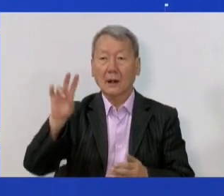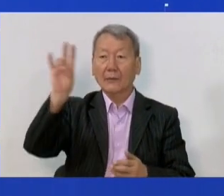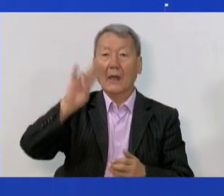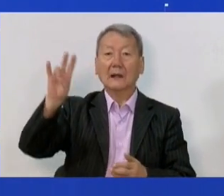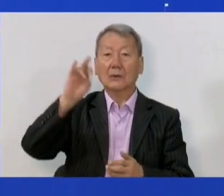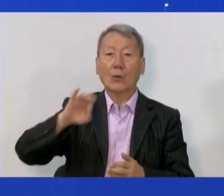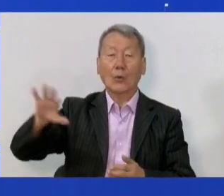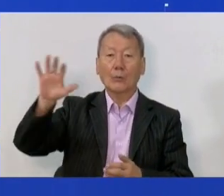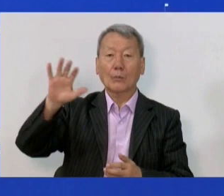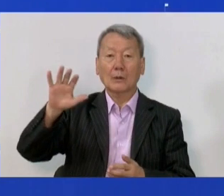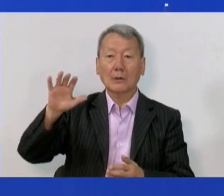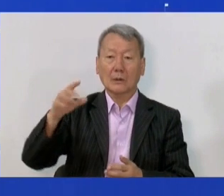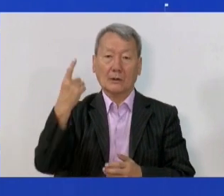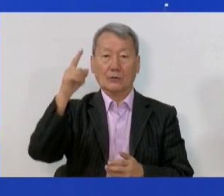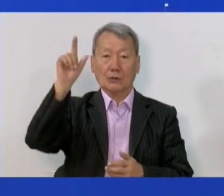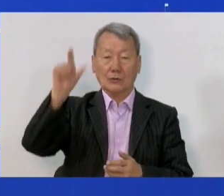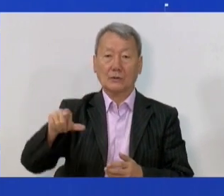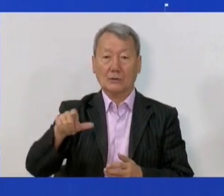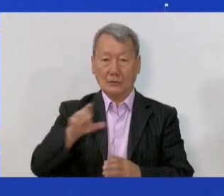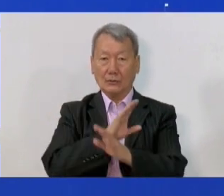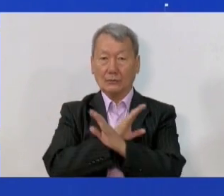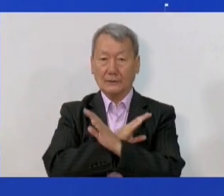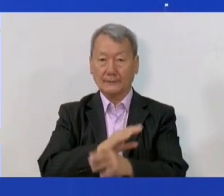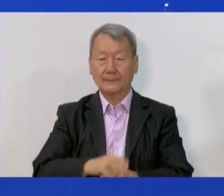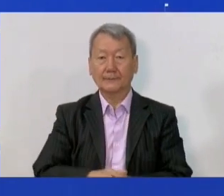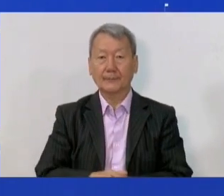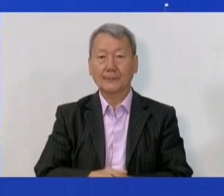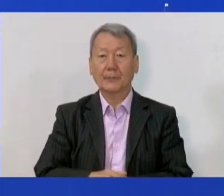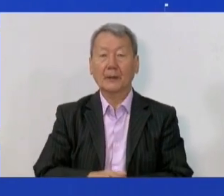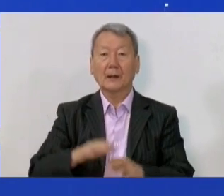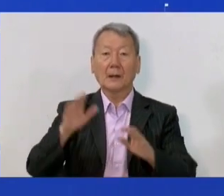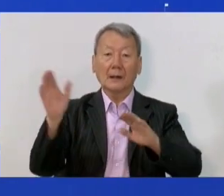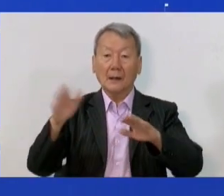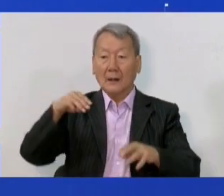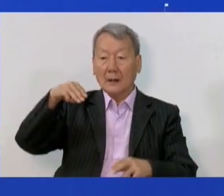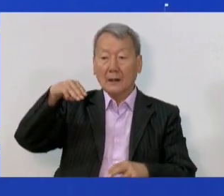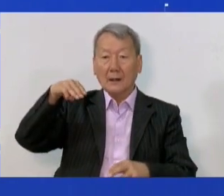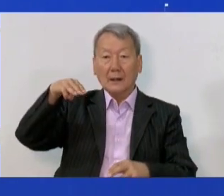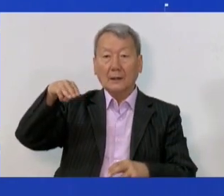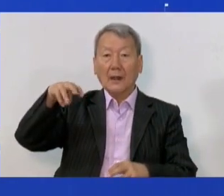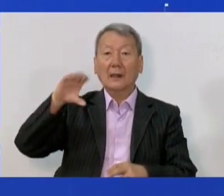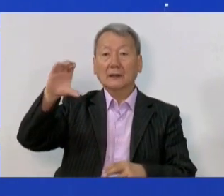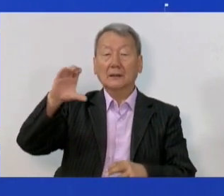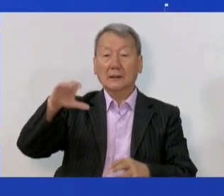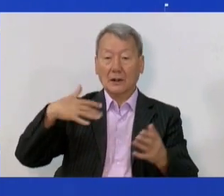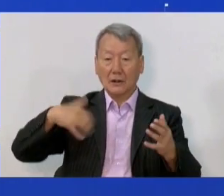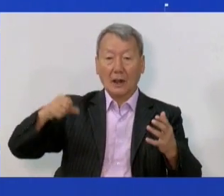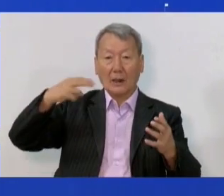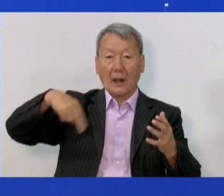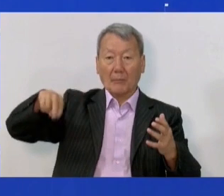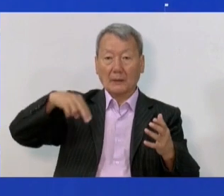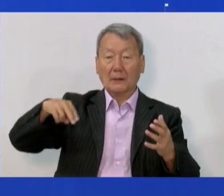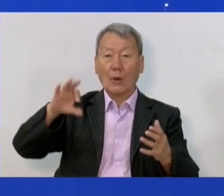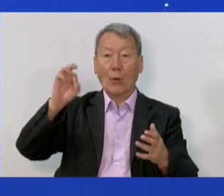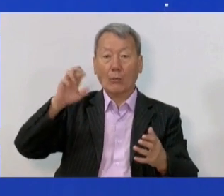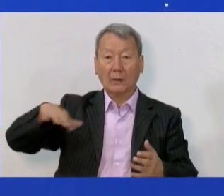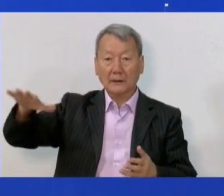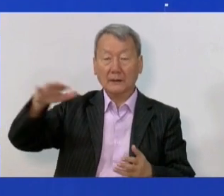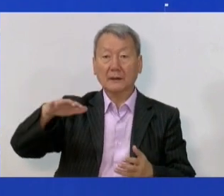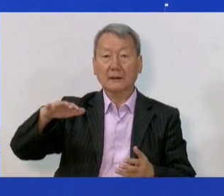Нарын облысында 1 ұш ұлғат талды. Тала соблысында, жалаба соблысында,